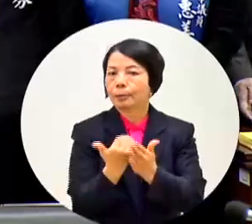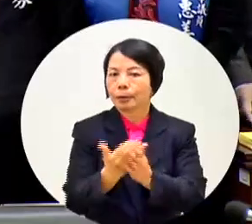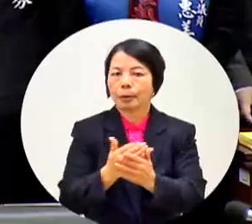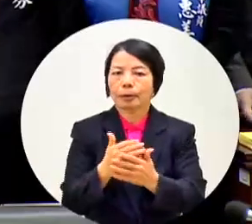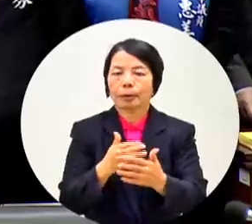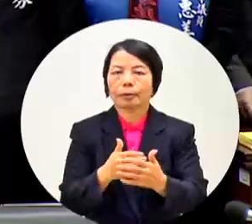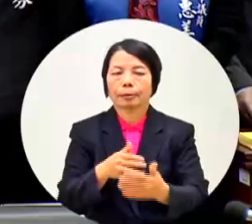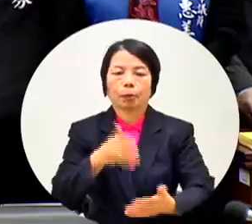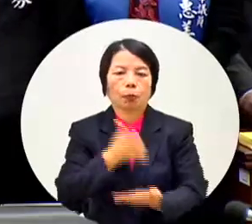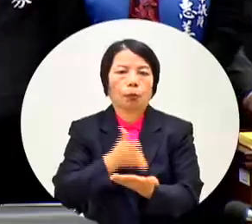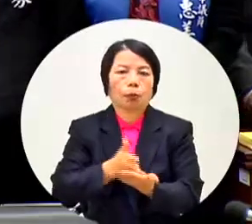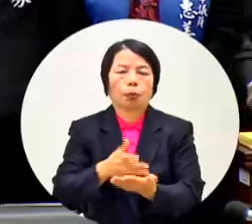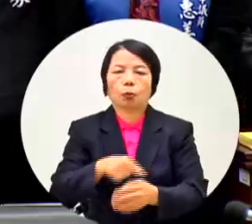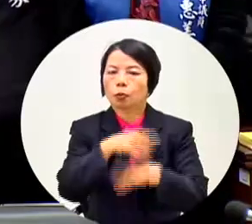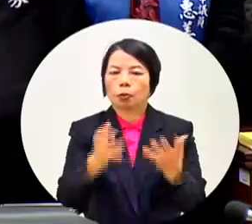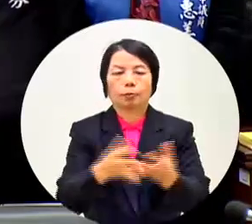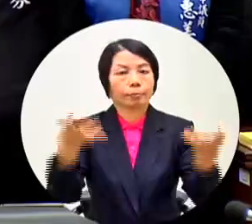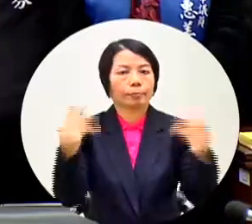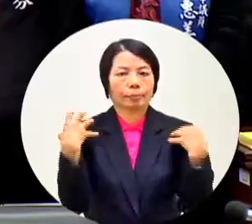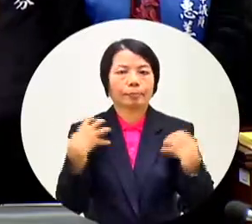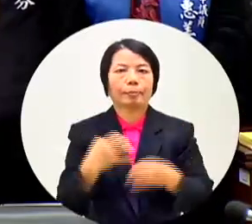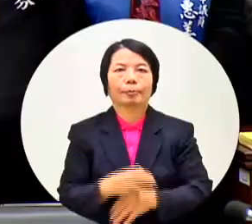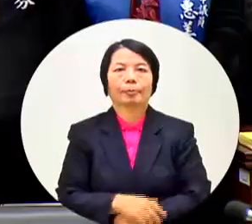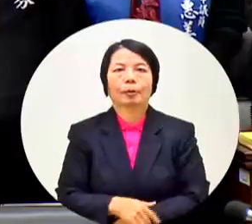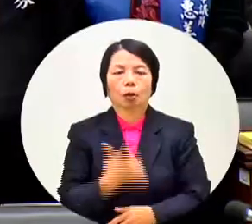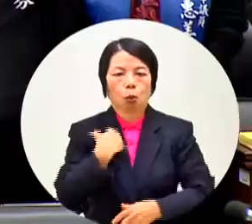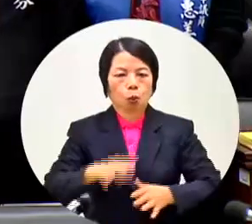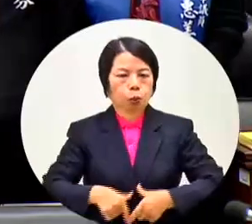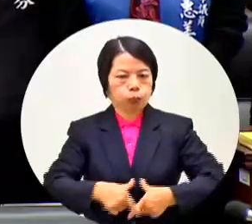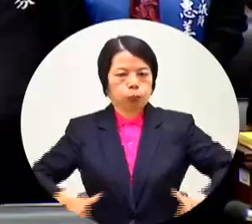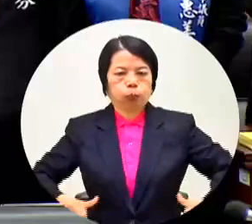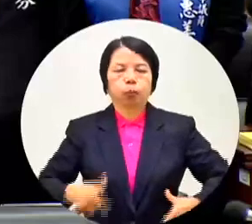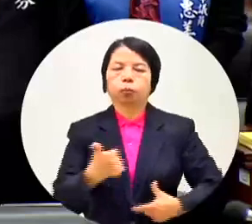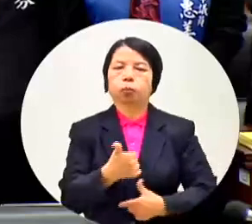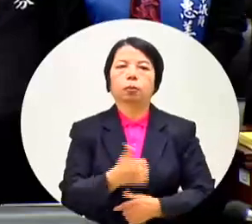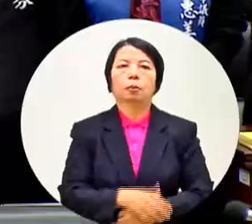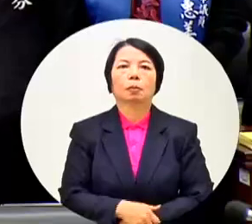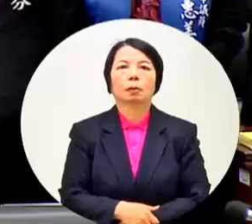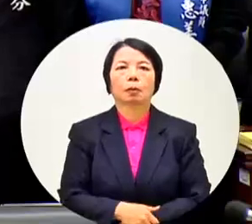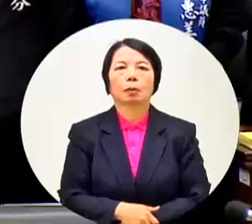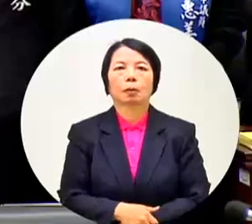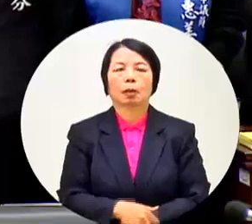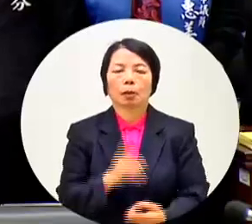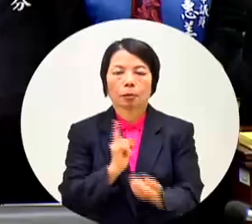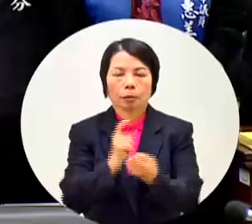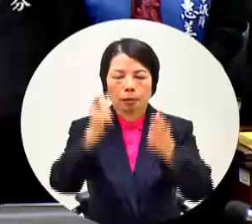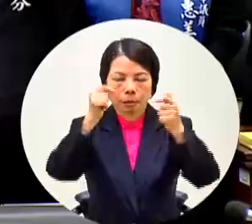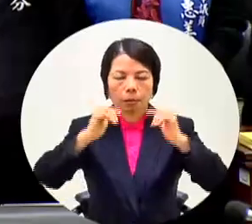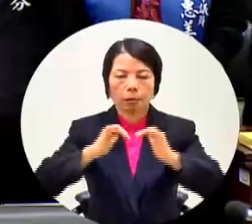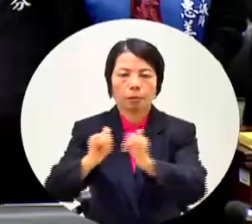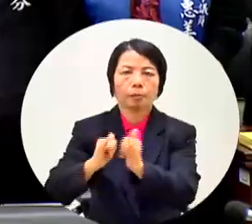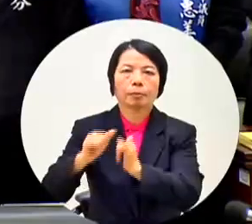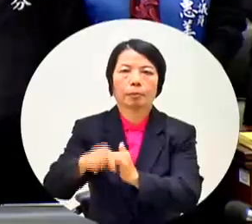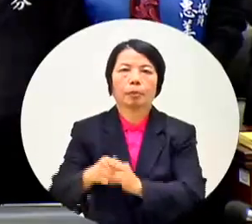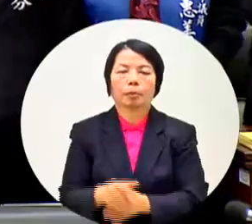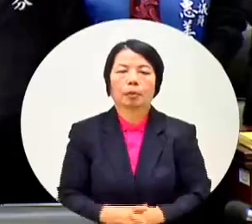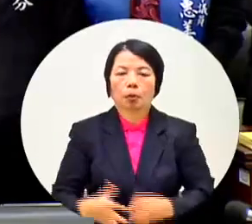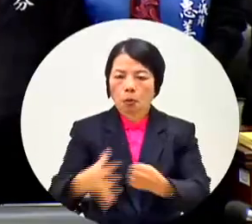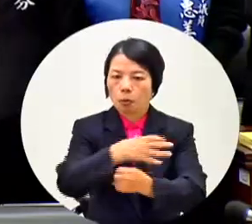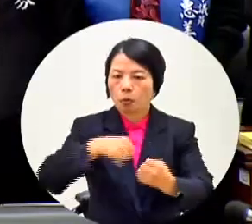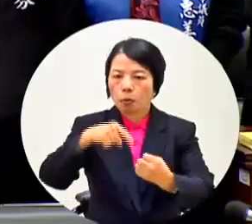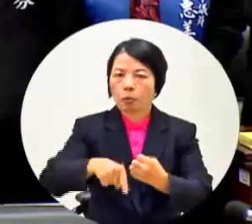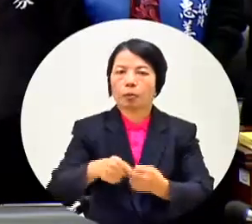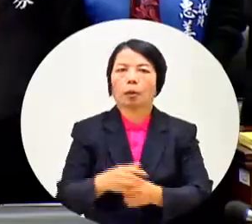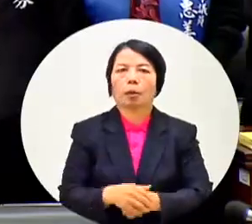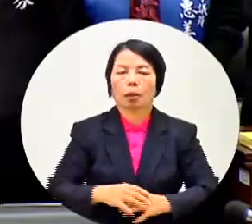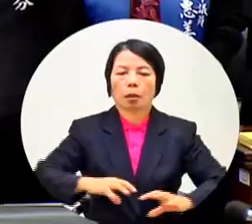长的这个气度，我在想这样子，高雄市市民跟我们全台湾，甚至于国际都在看这一场，